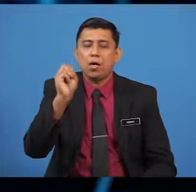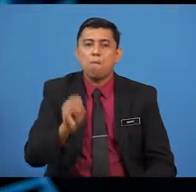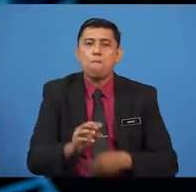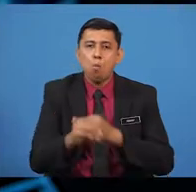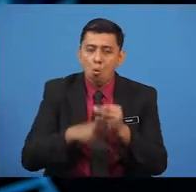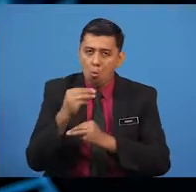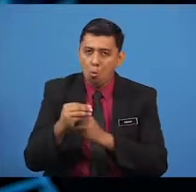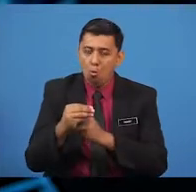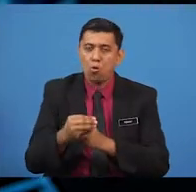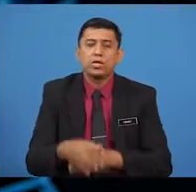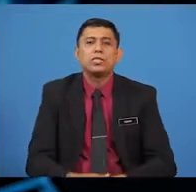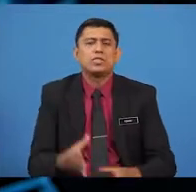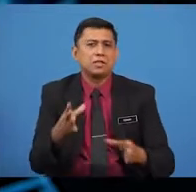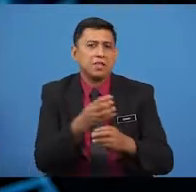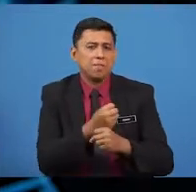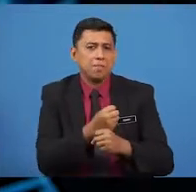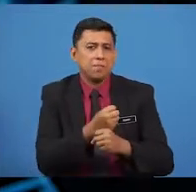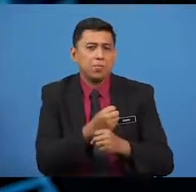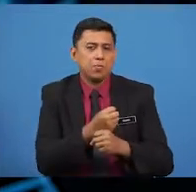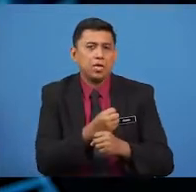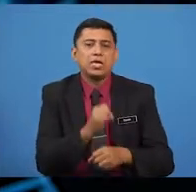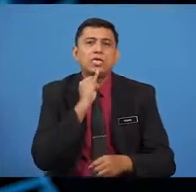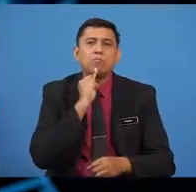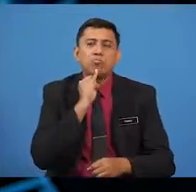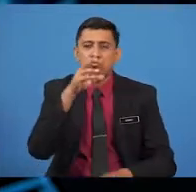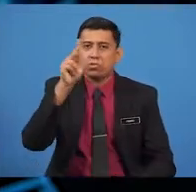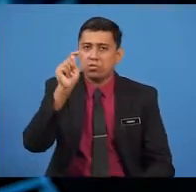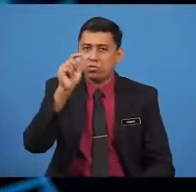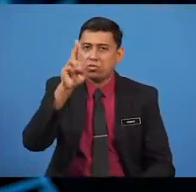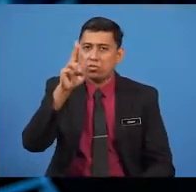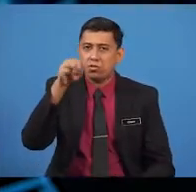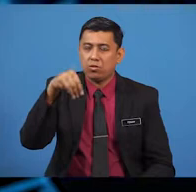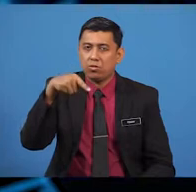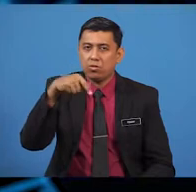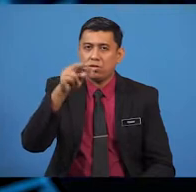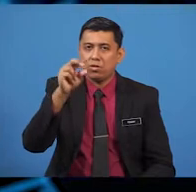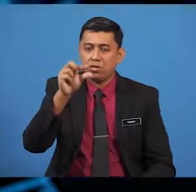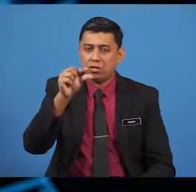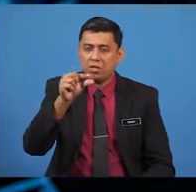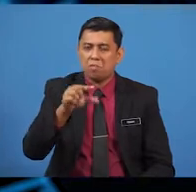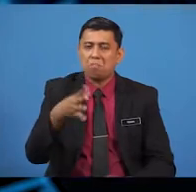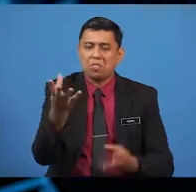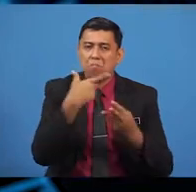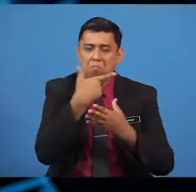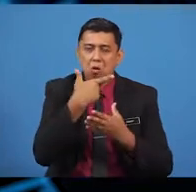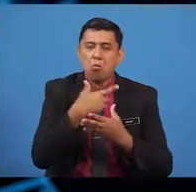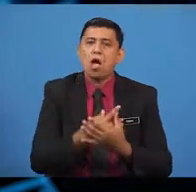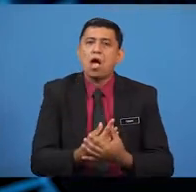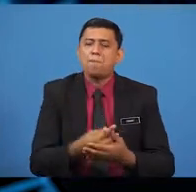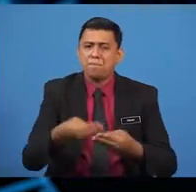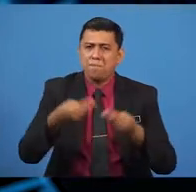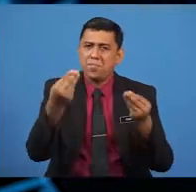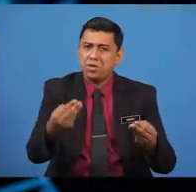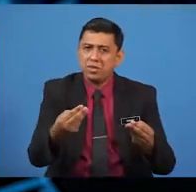itu, terdapat juga masalah ibu tumpang yang enggan mengembalikan bayi